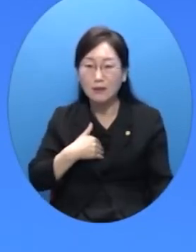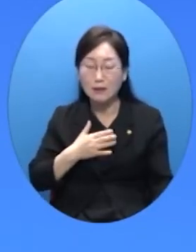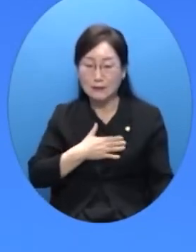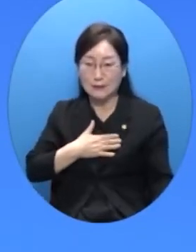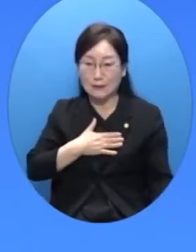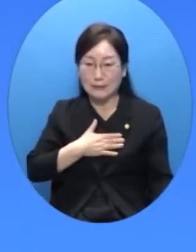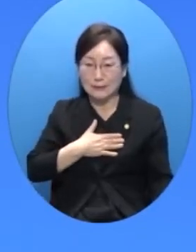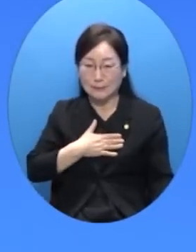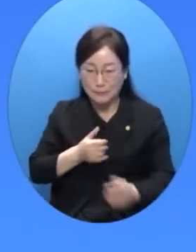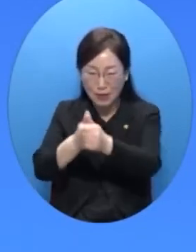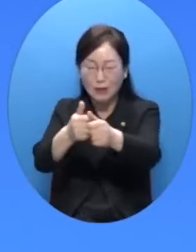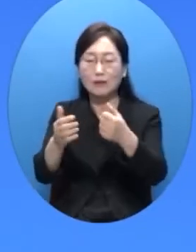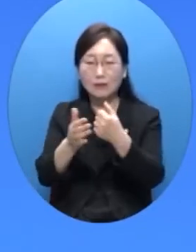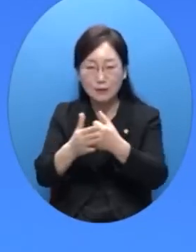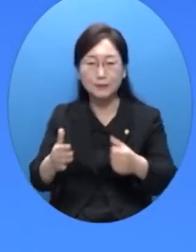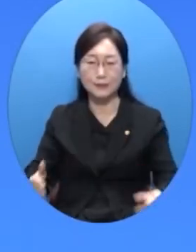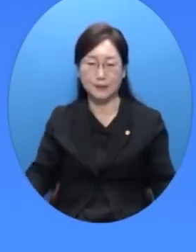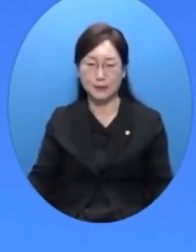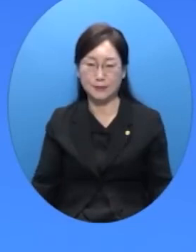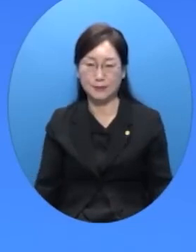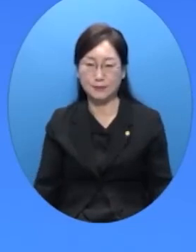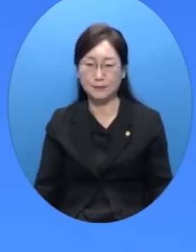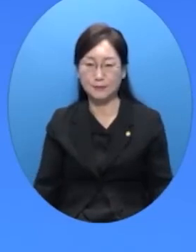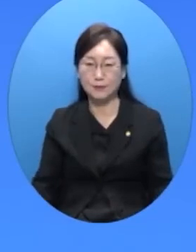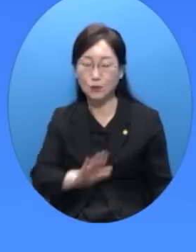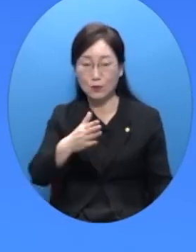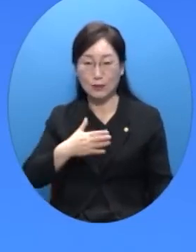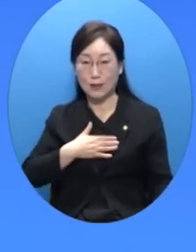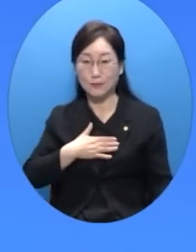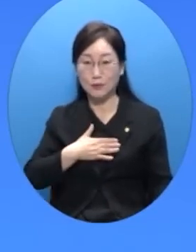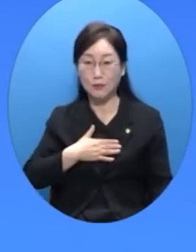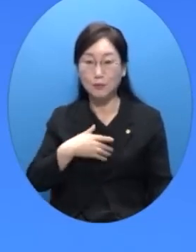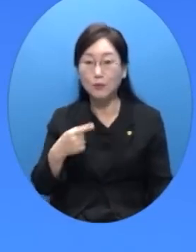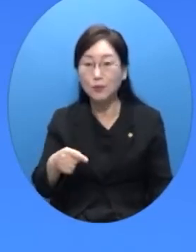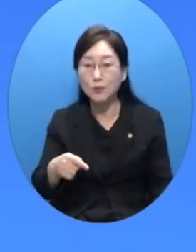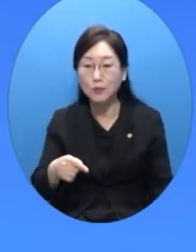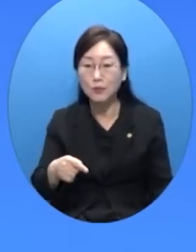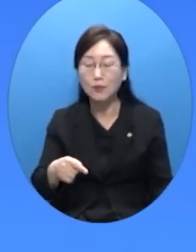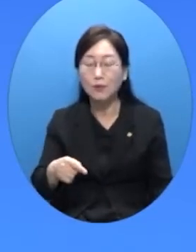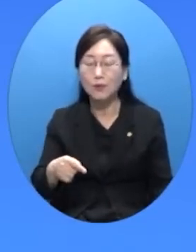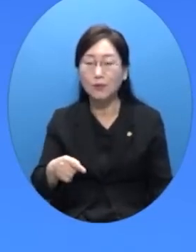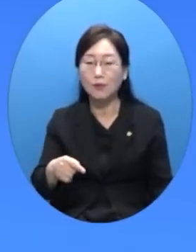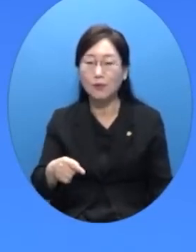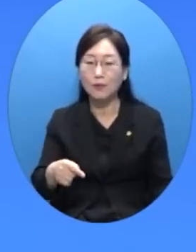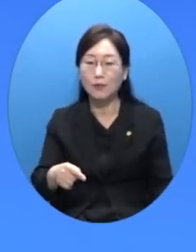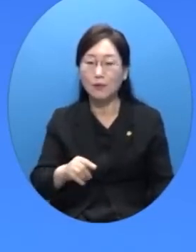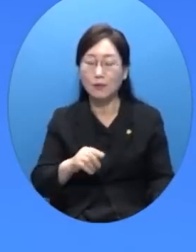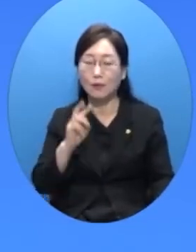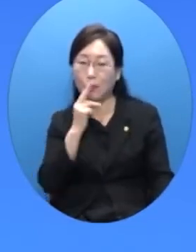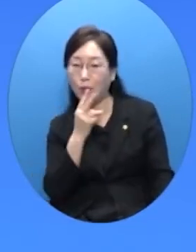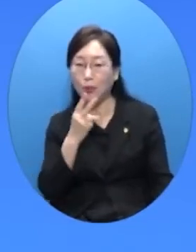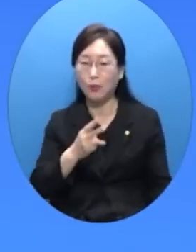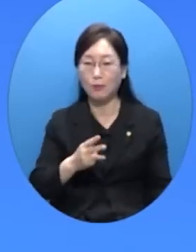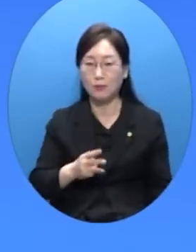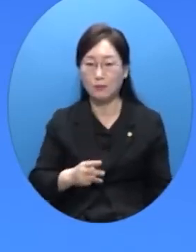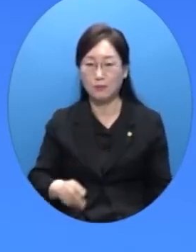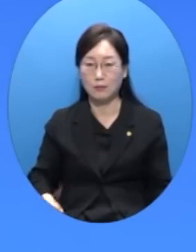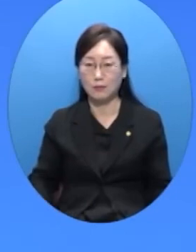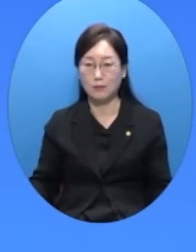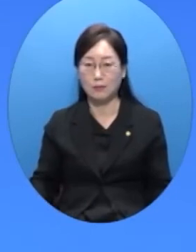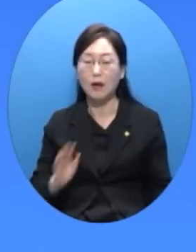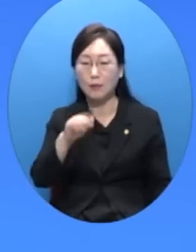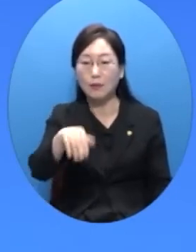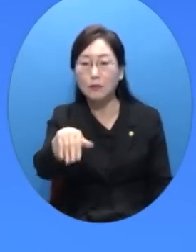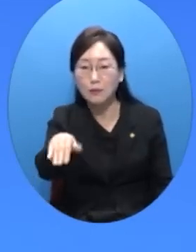감정을 의존하기 때문에 그렇습니다. 우리 감정은 늘 변하고 기복이